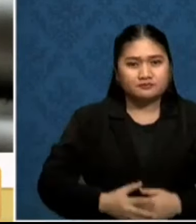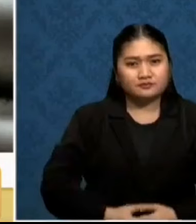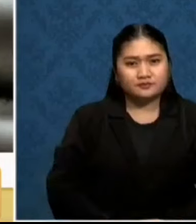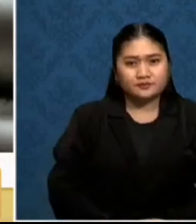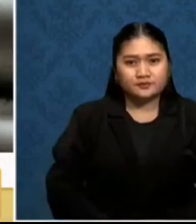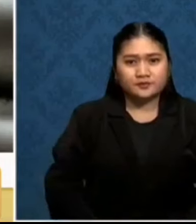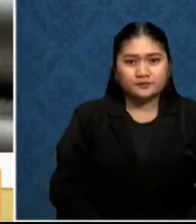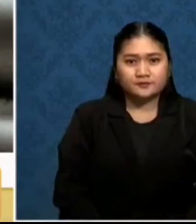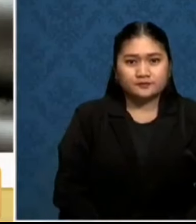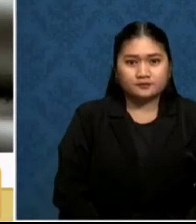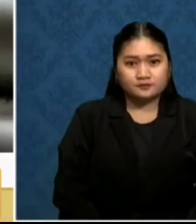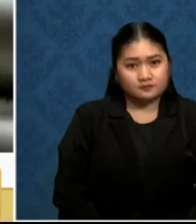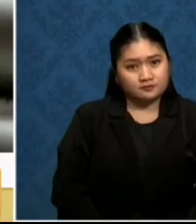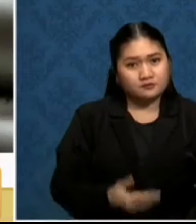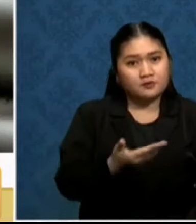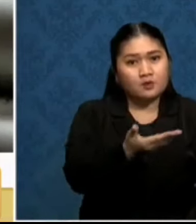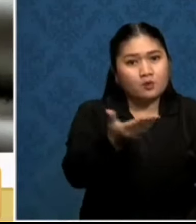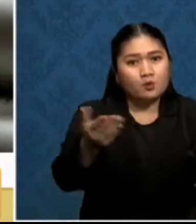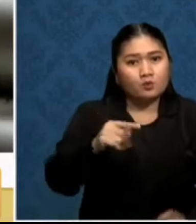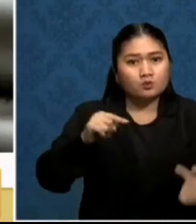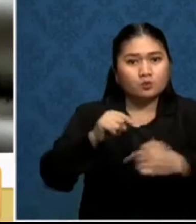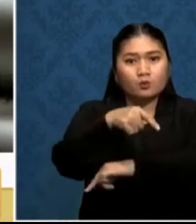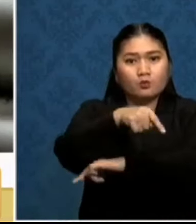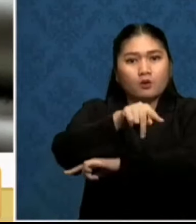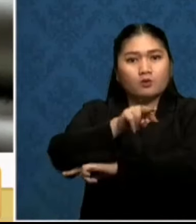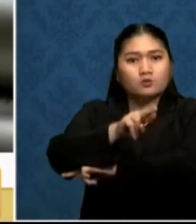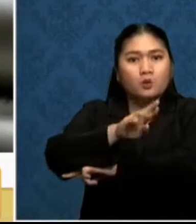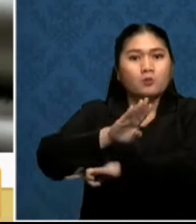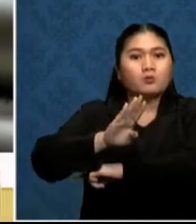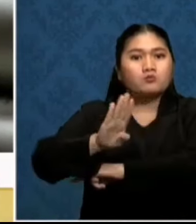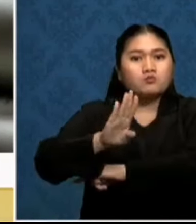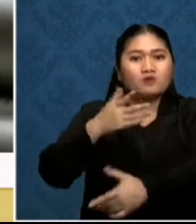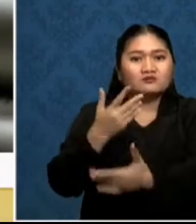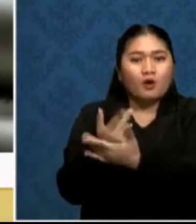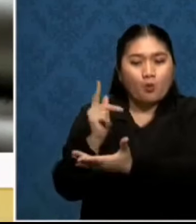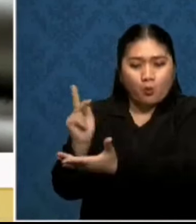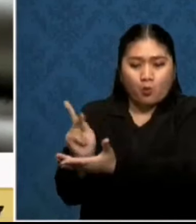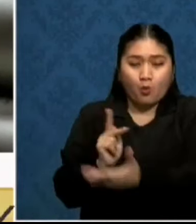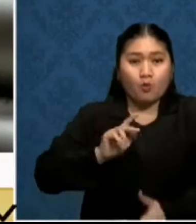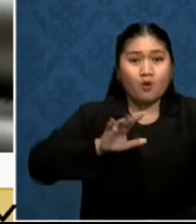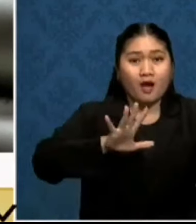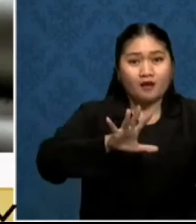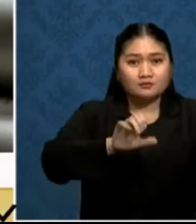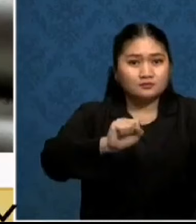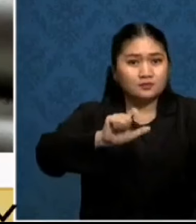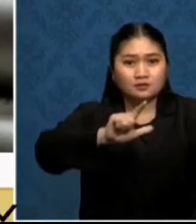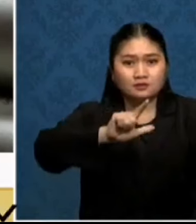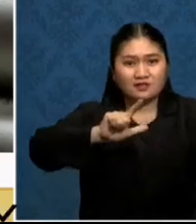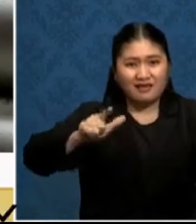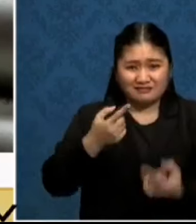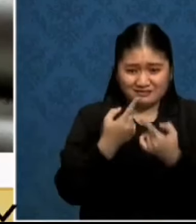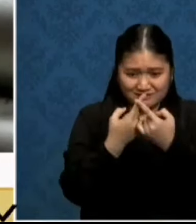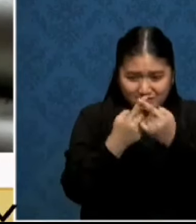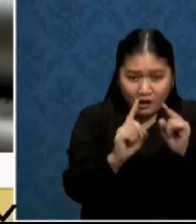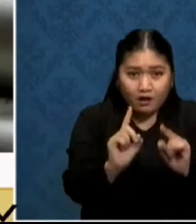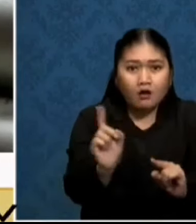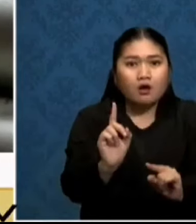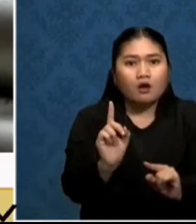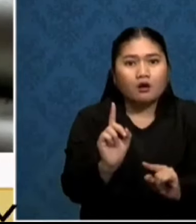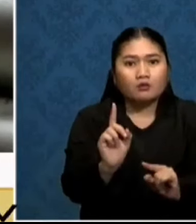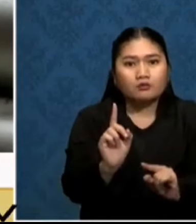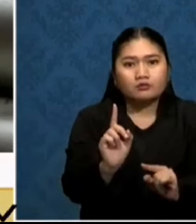กู้ถึงขั้นออกพระราชบัญญัติเงินกู้ 500,000ล้านแต่สุดท้ายยก